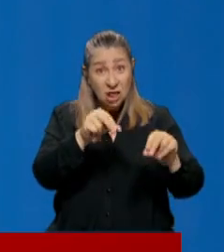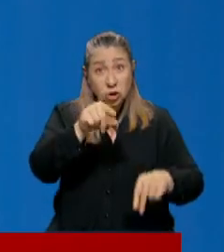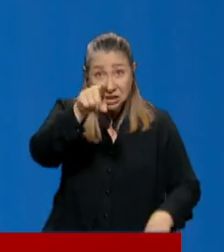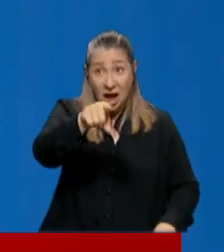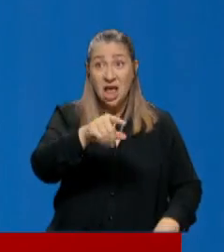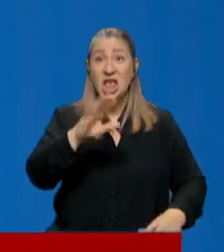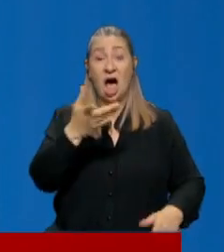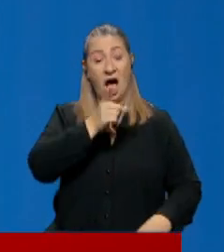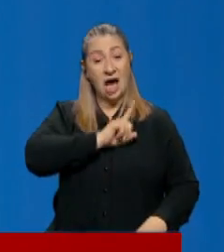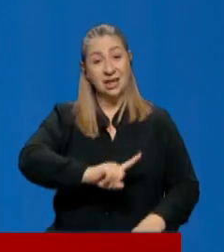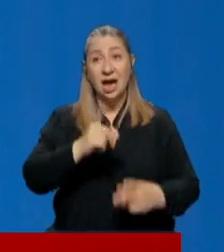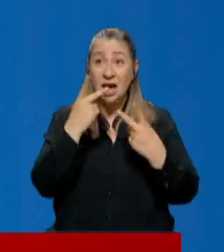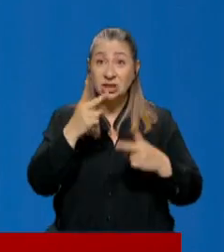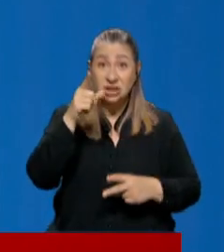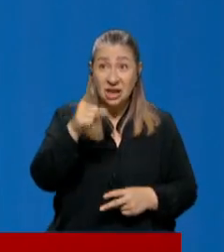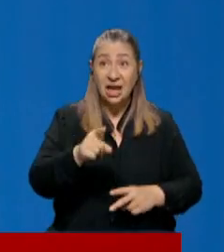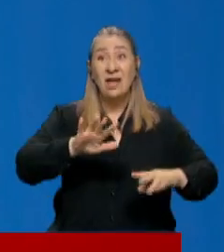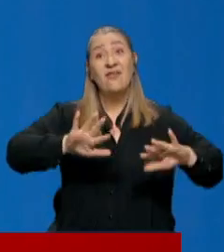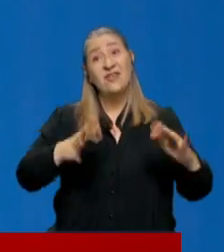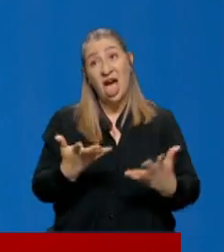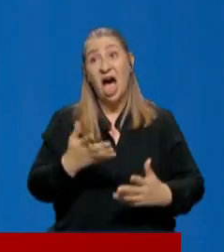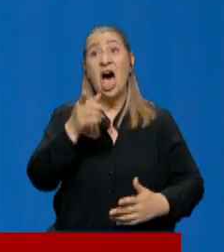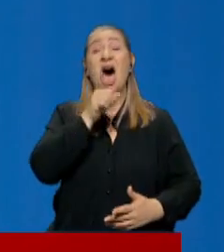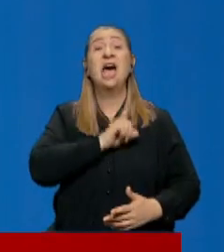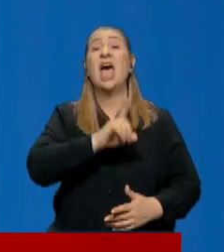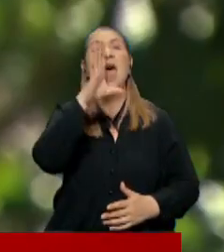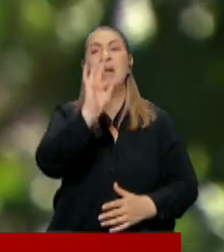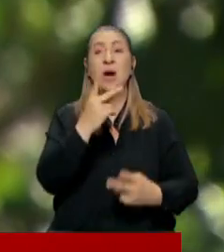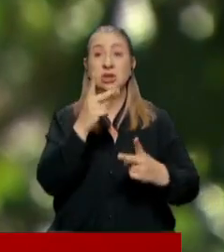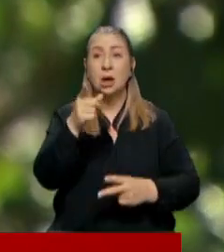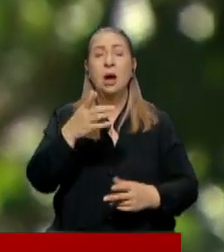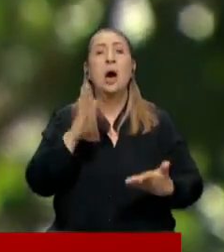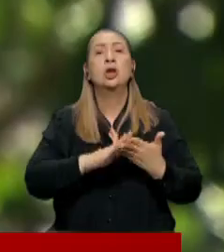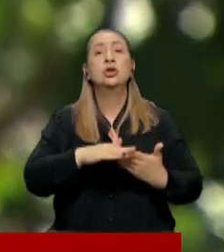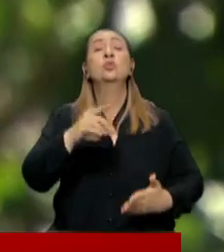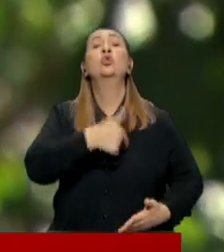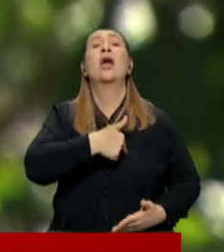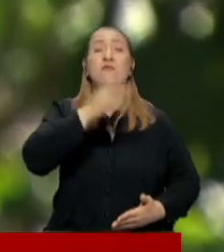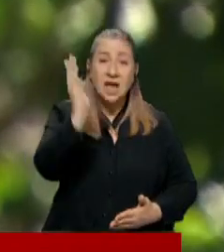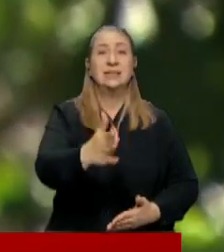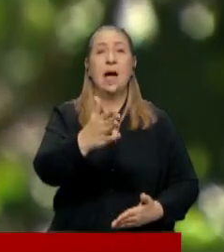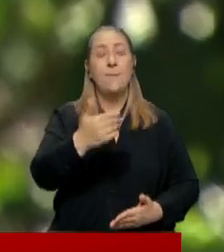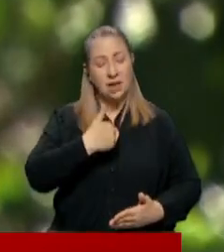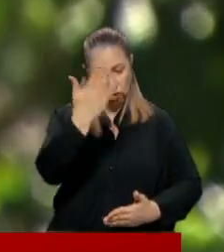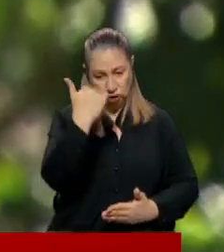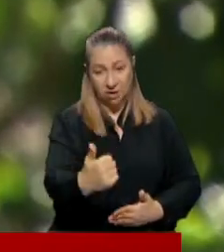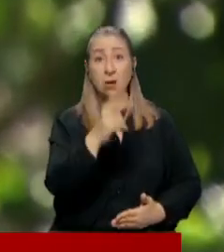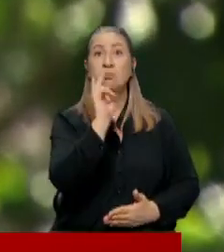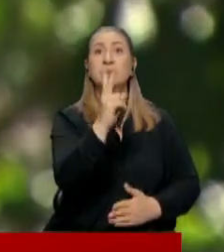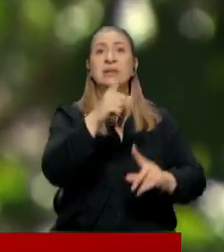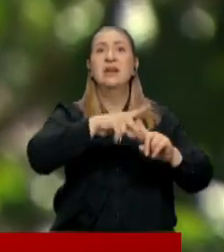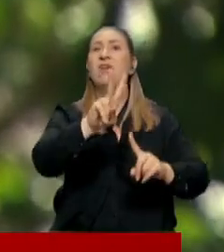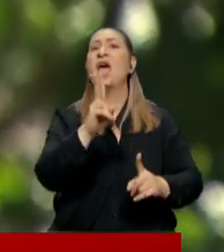yetiyorsa ya adaylığını açıkla ya da adayını açıkla. Arkadaş yüreğin yetiyorsa beni çağırırsın, senin